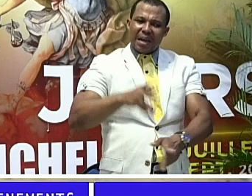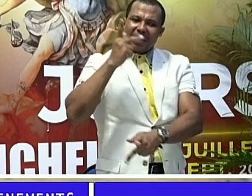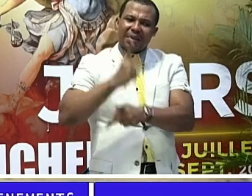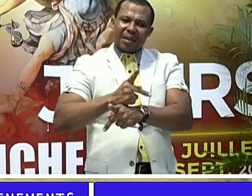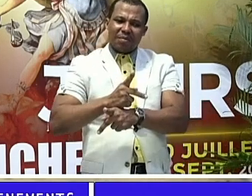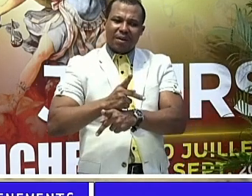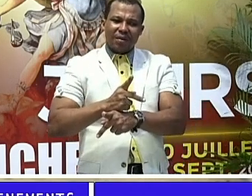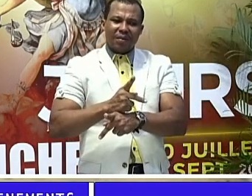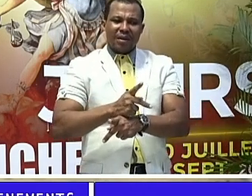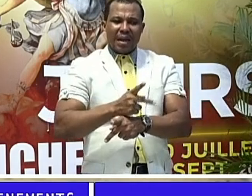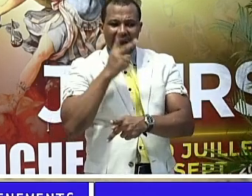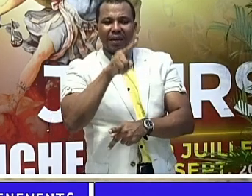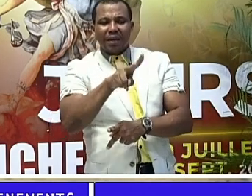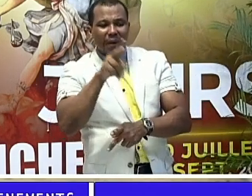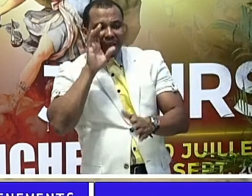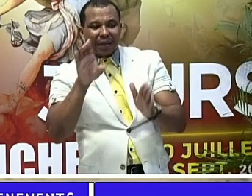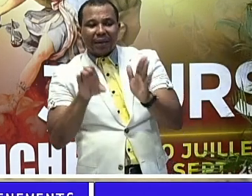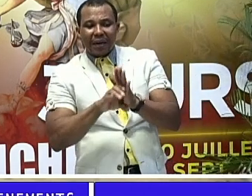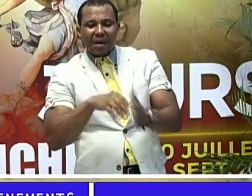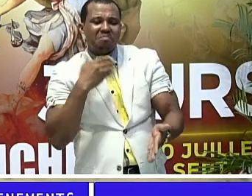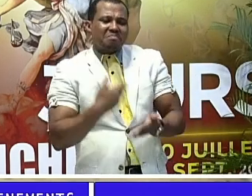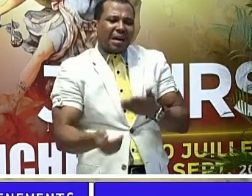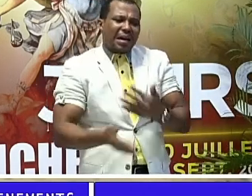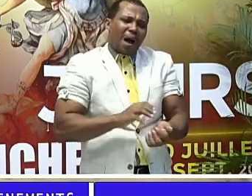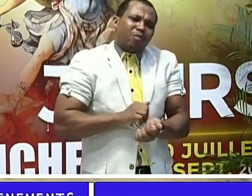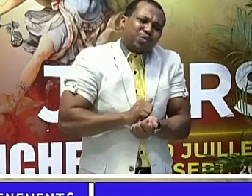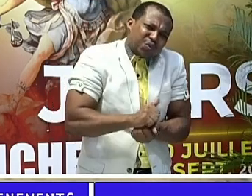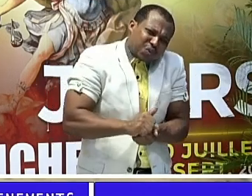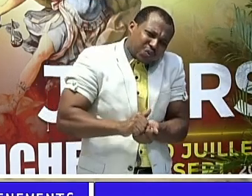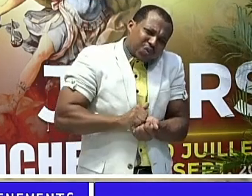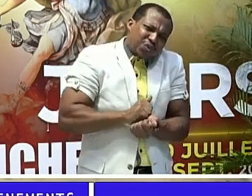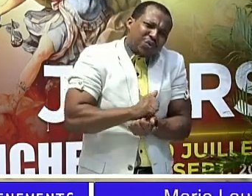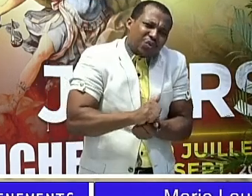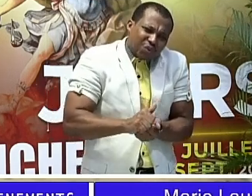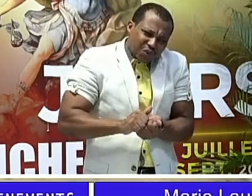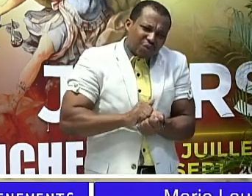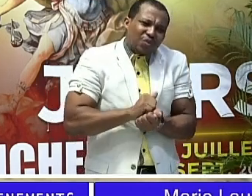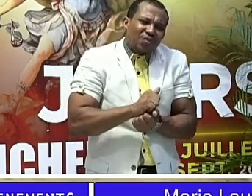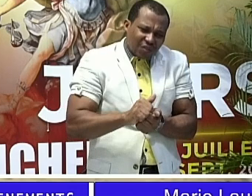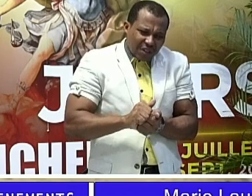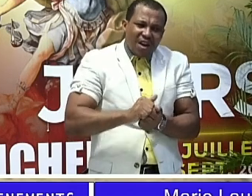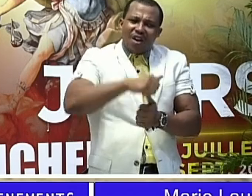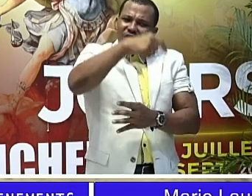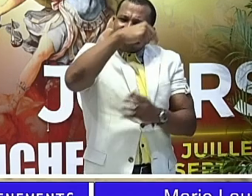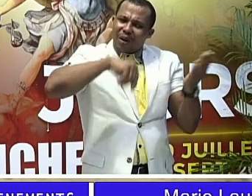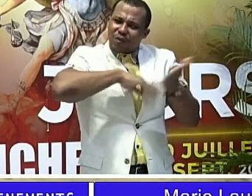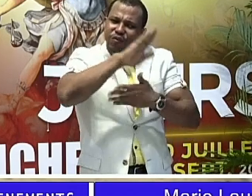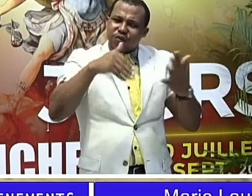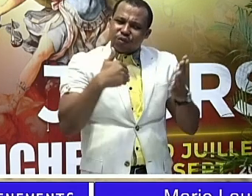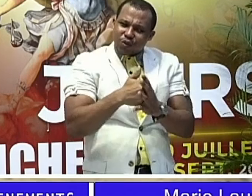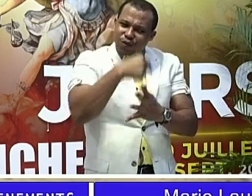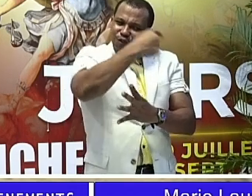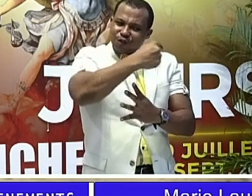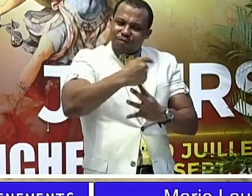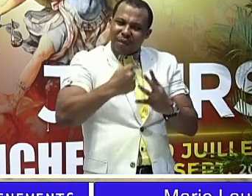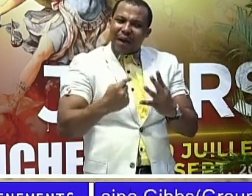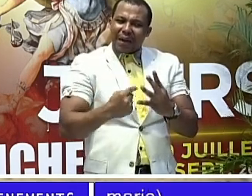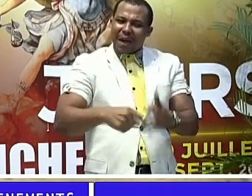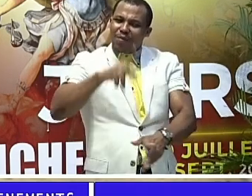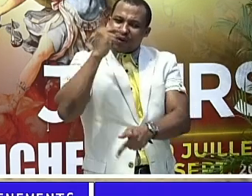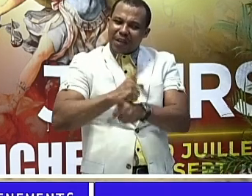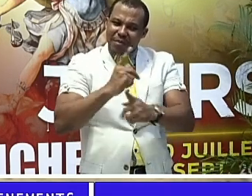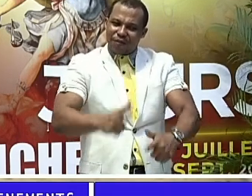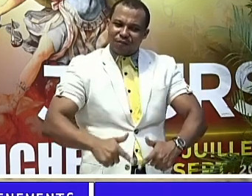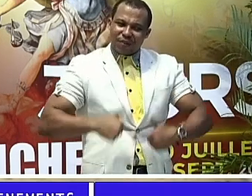yo. Et malgré souffrance, yo sacrifié tout ça au capable pour petite la rete en vie. Malwèl